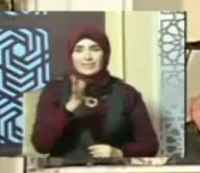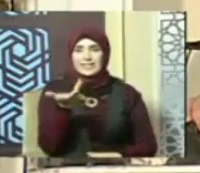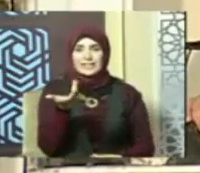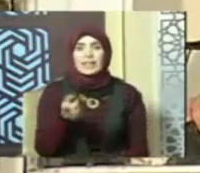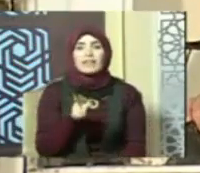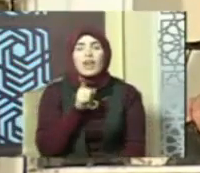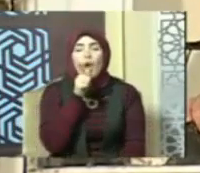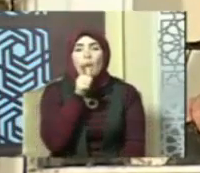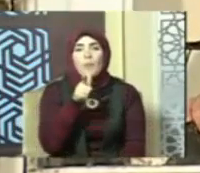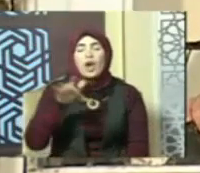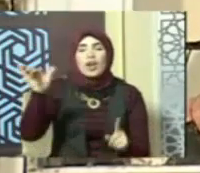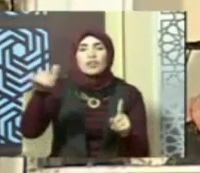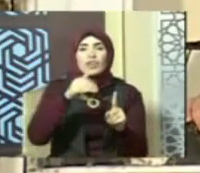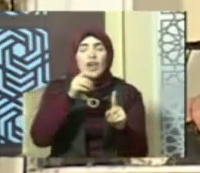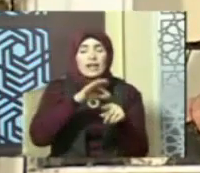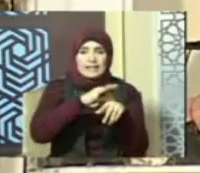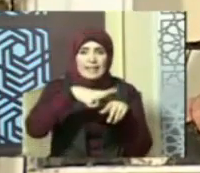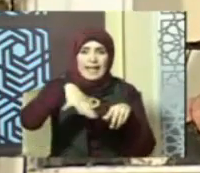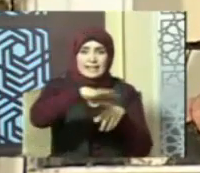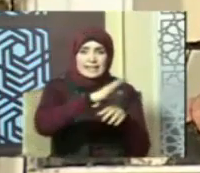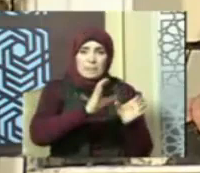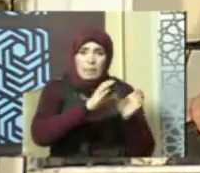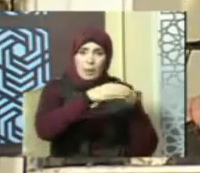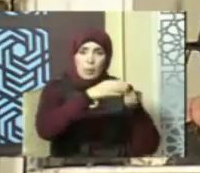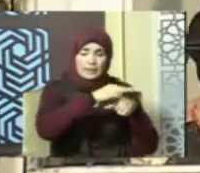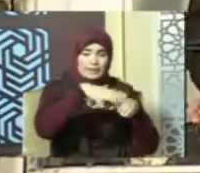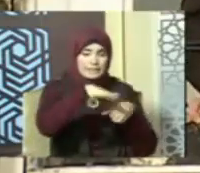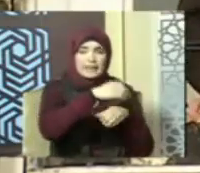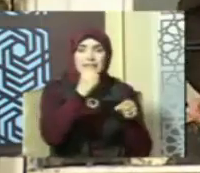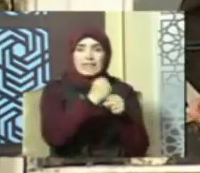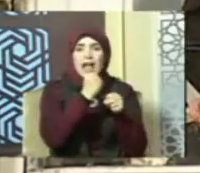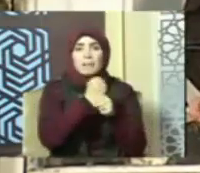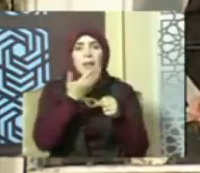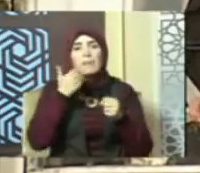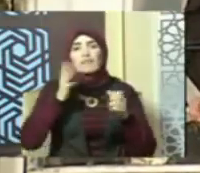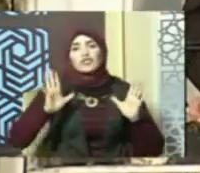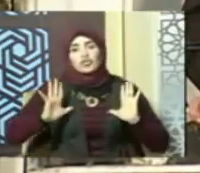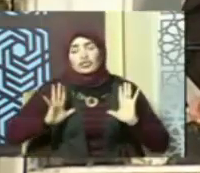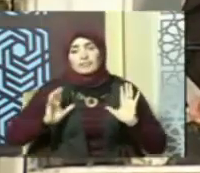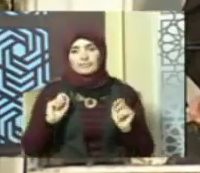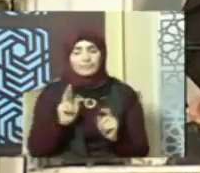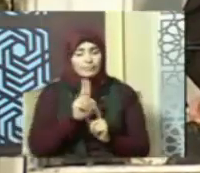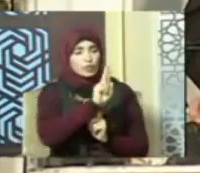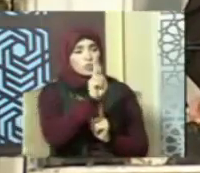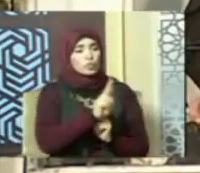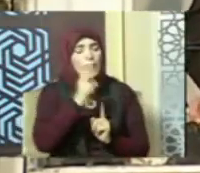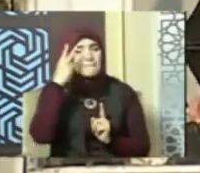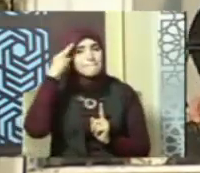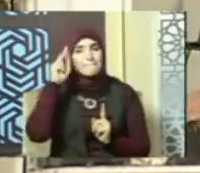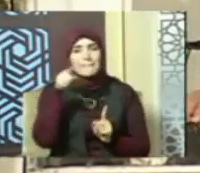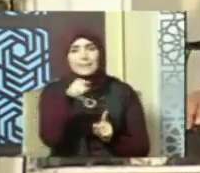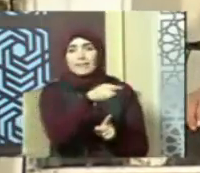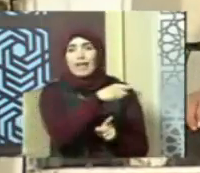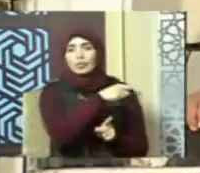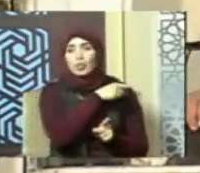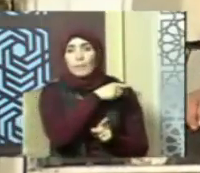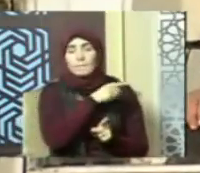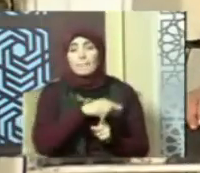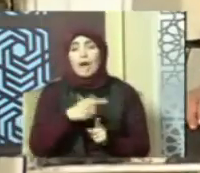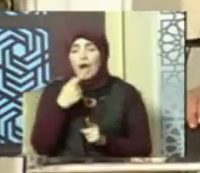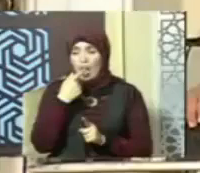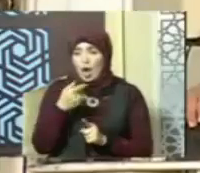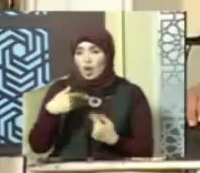على قوم لا يعملون فقال لهم: من أنتم؟ قالوا: